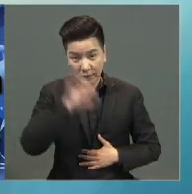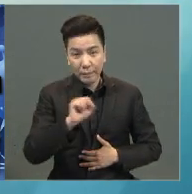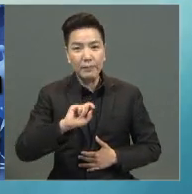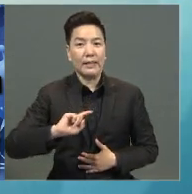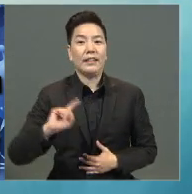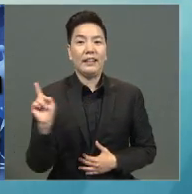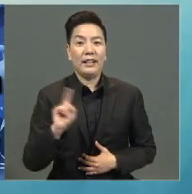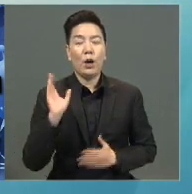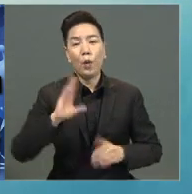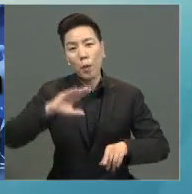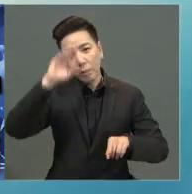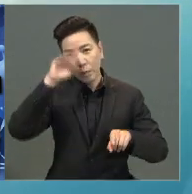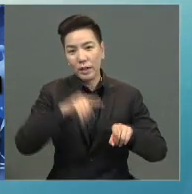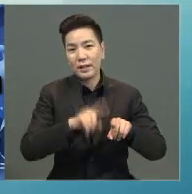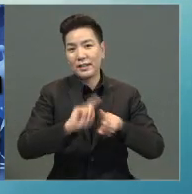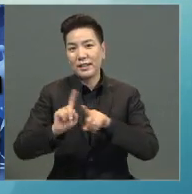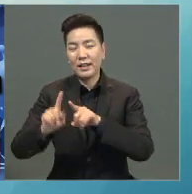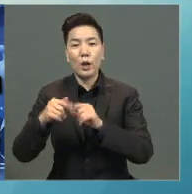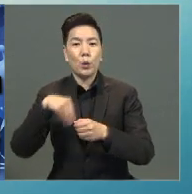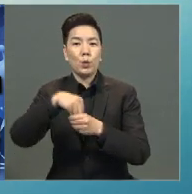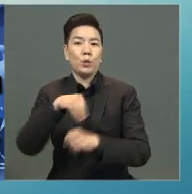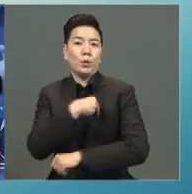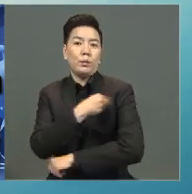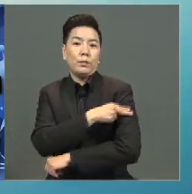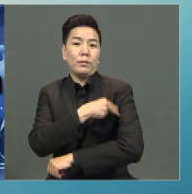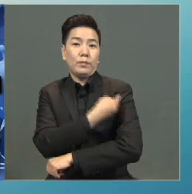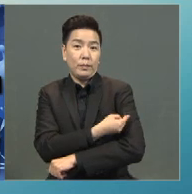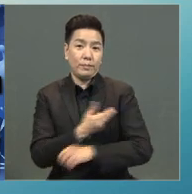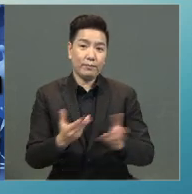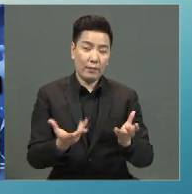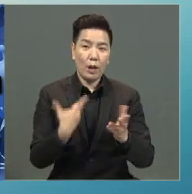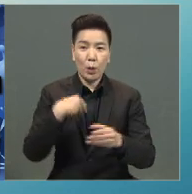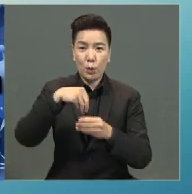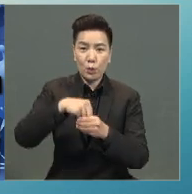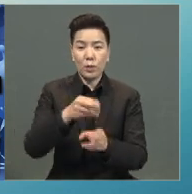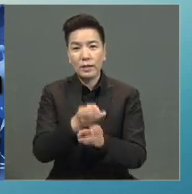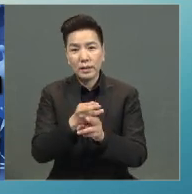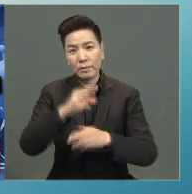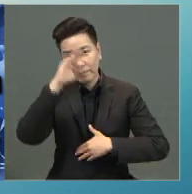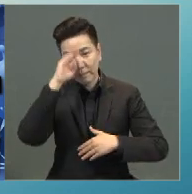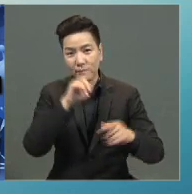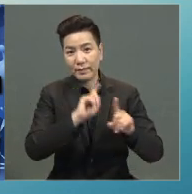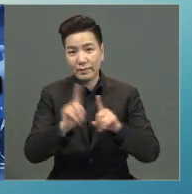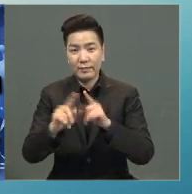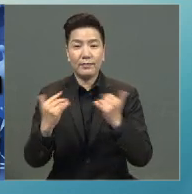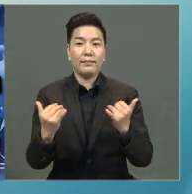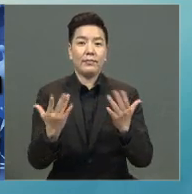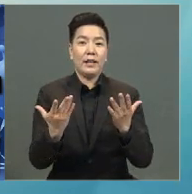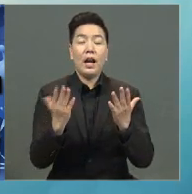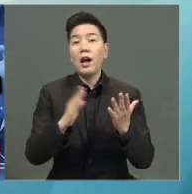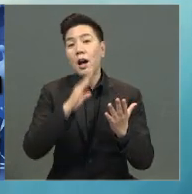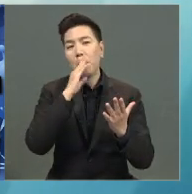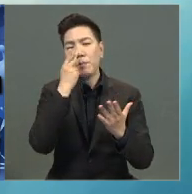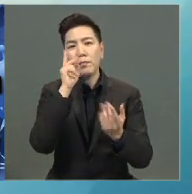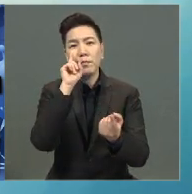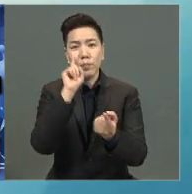าผู้ป่วยทั้งหมดนะฮะที่อยู่ในโรงพยาบาลนะครับหรือที่เรารักษาตัวเนี่ยทั้งหมดนะครับถ้าเผื่อเราจะพ